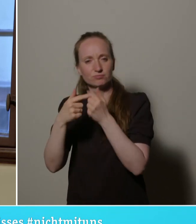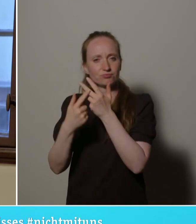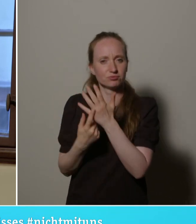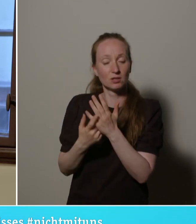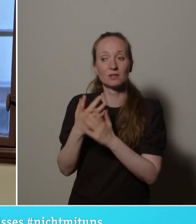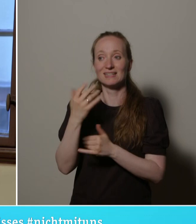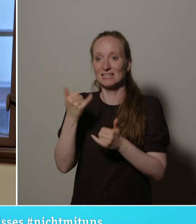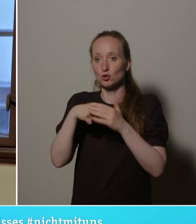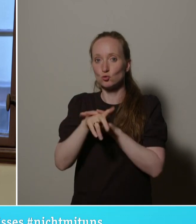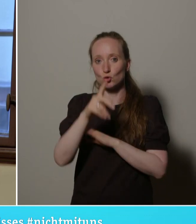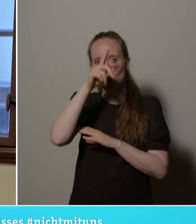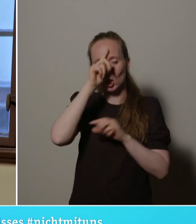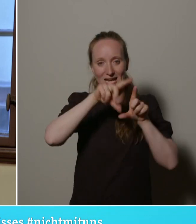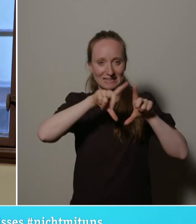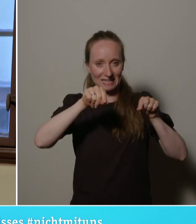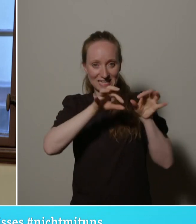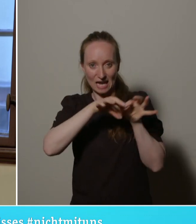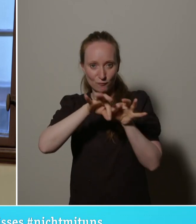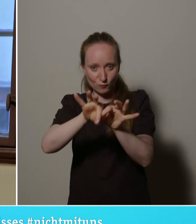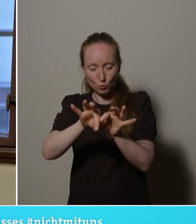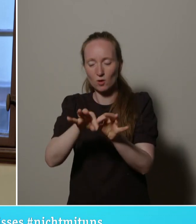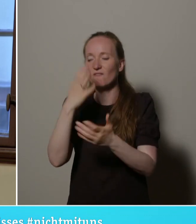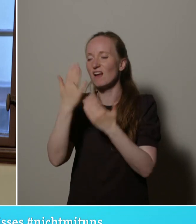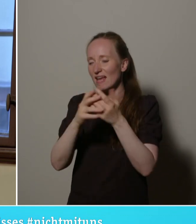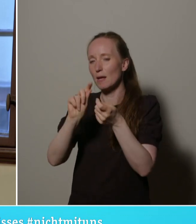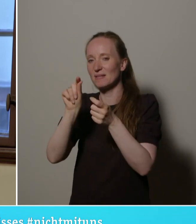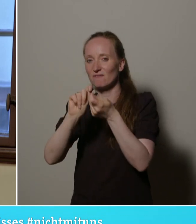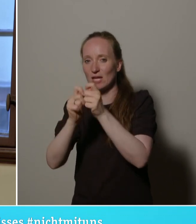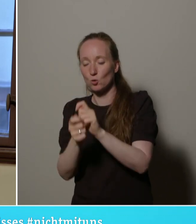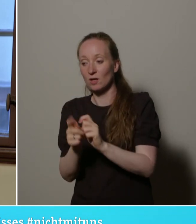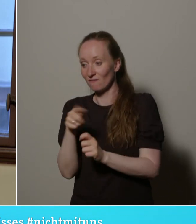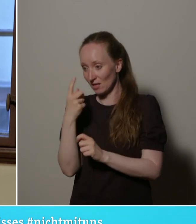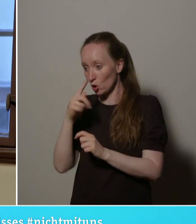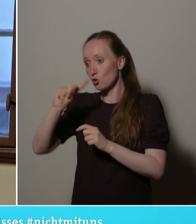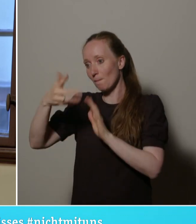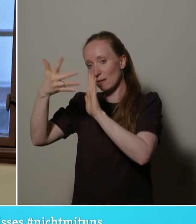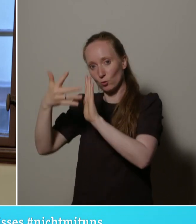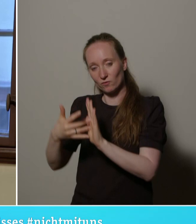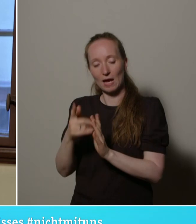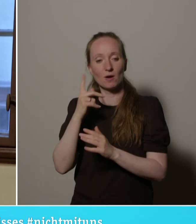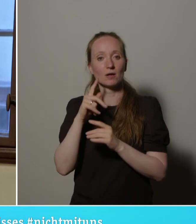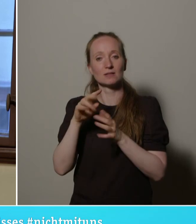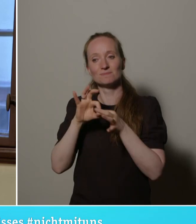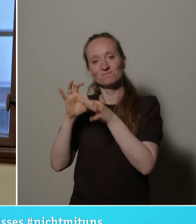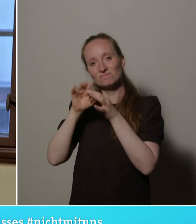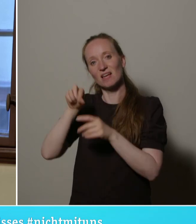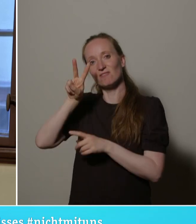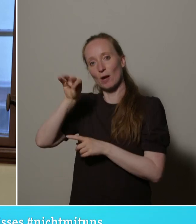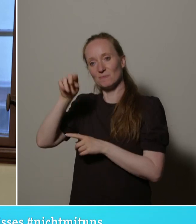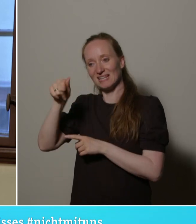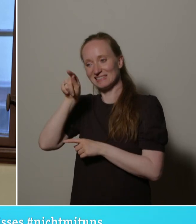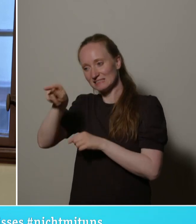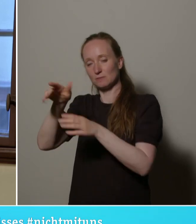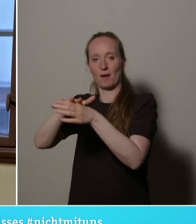des Deutschlandtickets verändert. Dem werden wir uns stellen. Das ist gut und richtig, aber eben nicht im Nahverkehr, sondern im VMT. Und